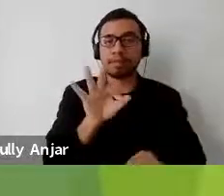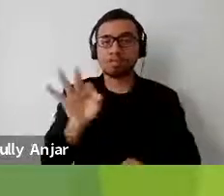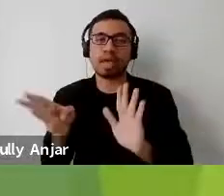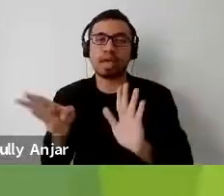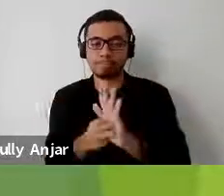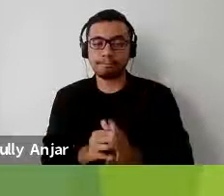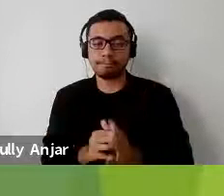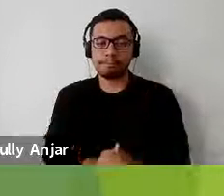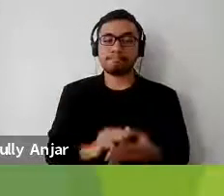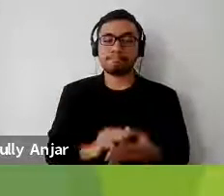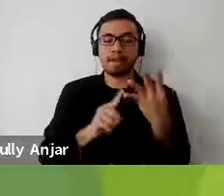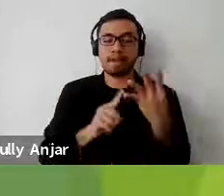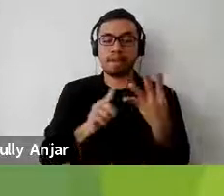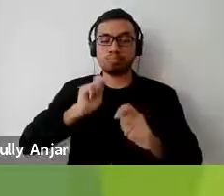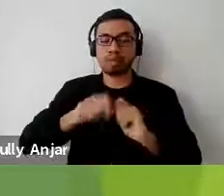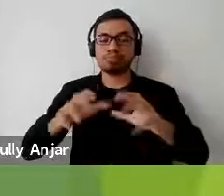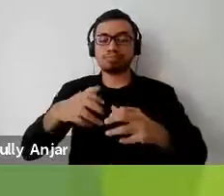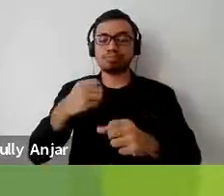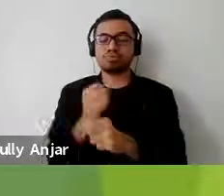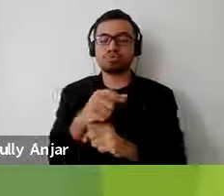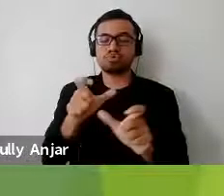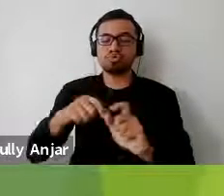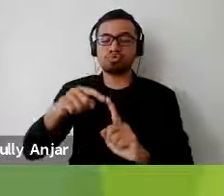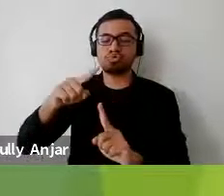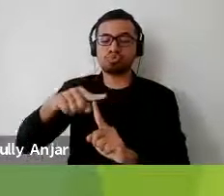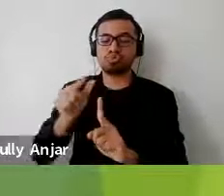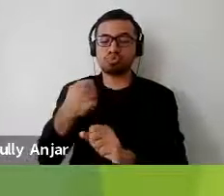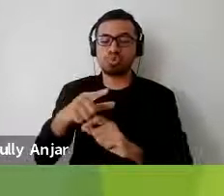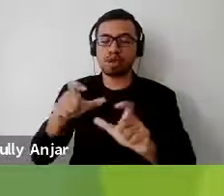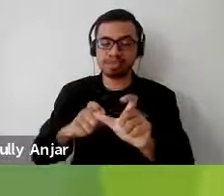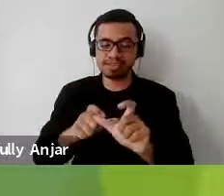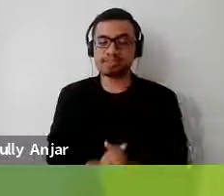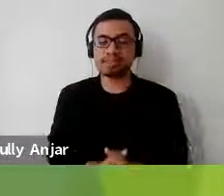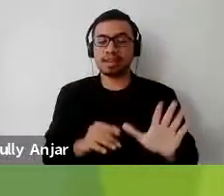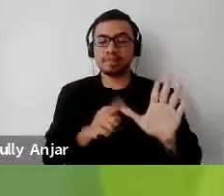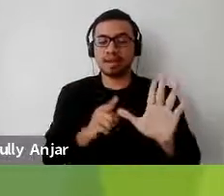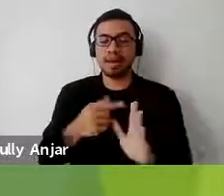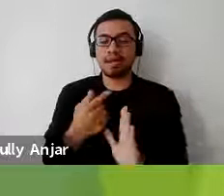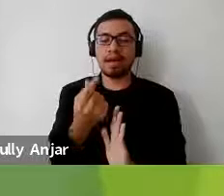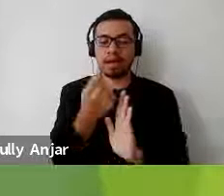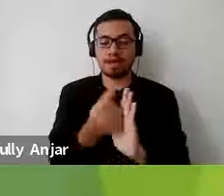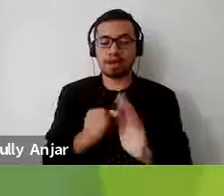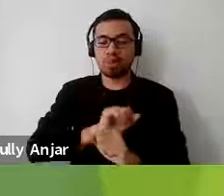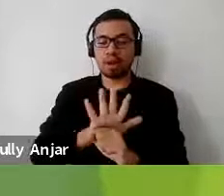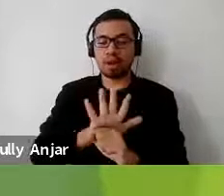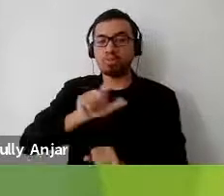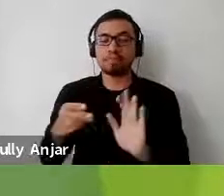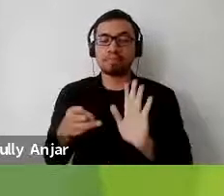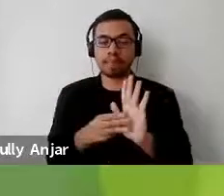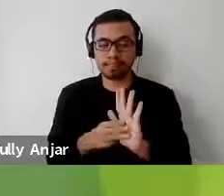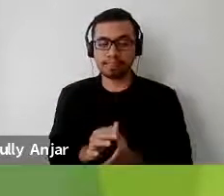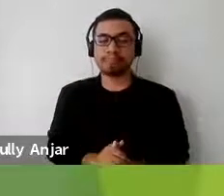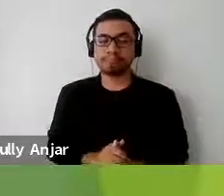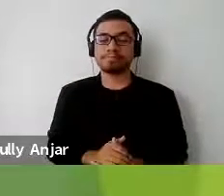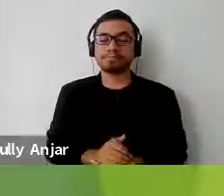tugas pencairan dana COVID, itu bulan Maret 2020. Kemudian melakukan identifikasi kebutuhan dana penanggulangan COVID